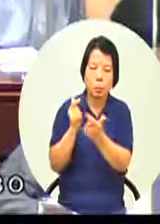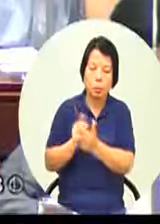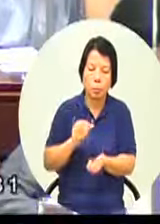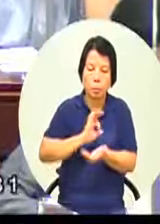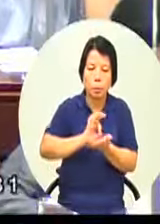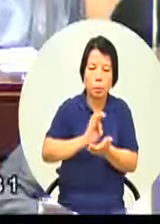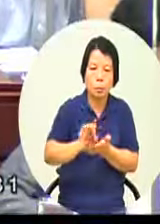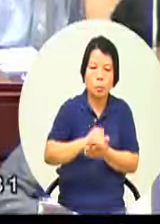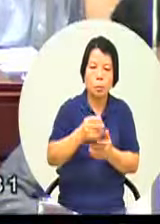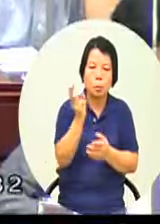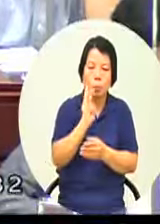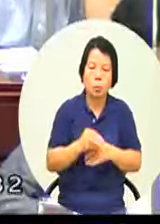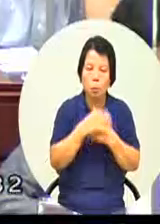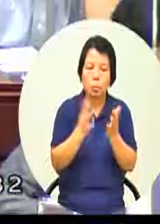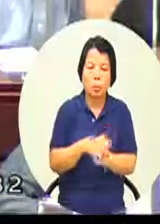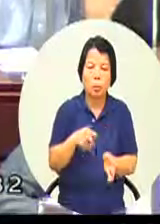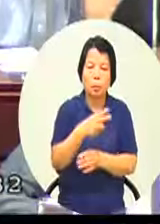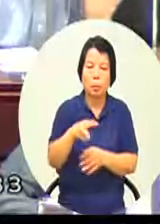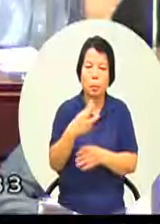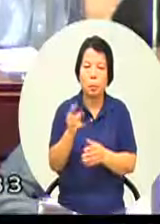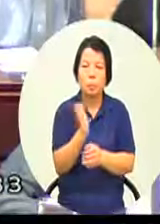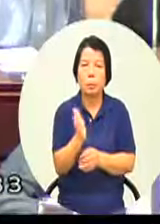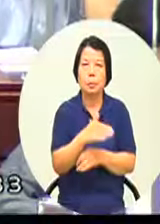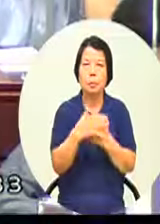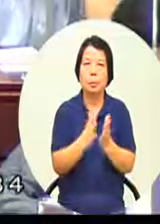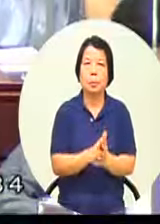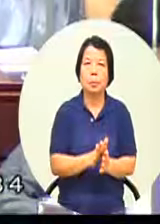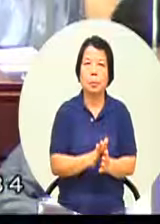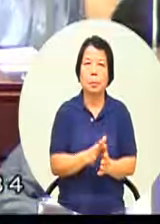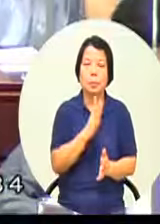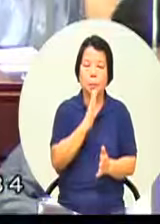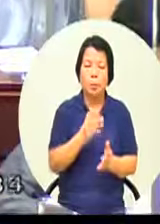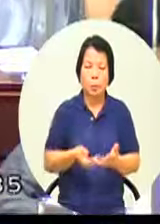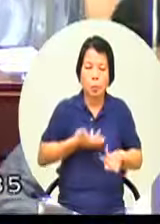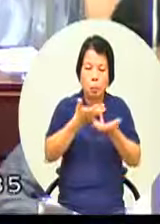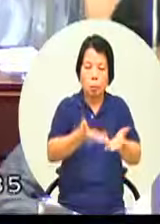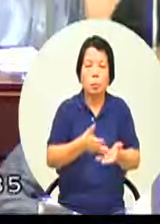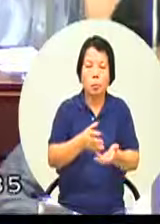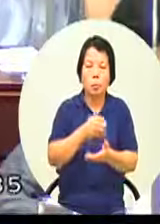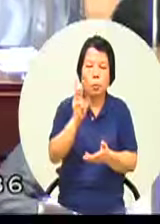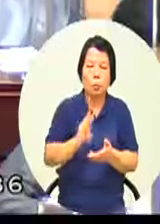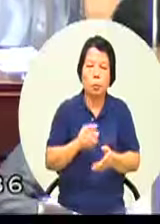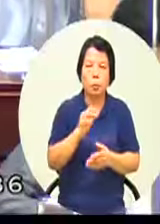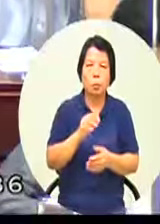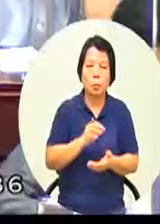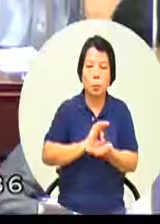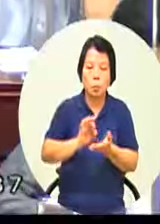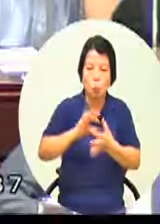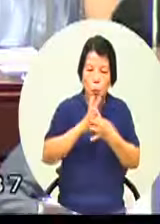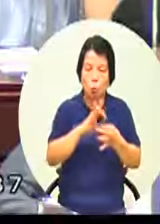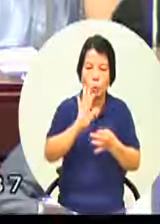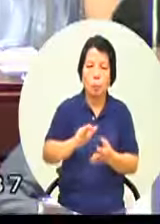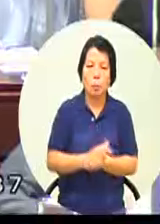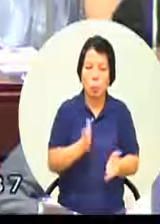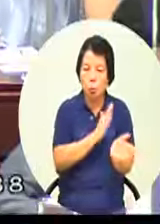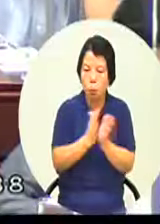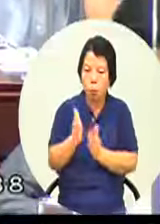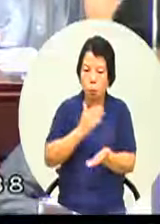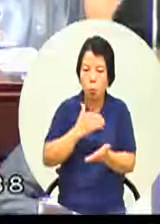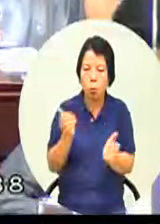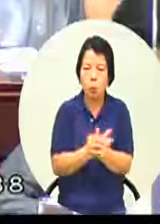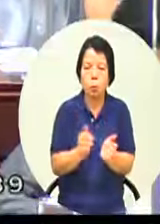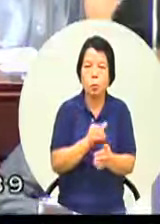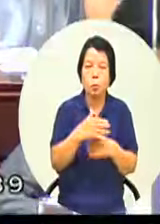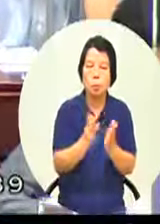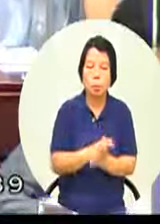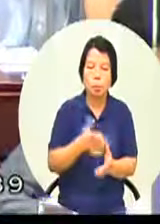标准，拢得超2-3，这由迄个枯水机加风水机还是有关。但是经过我们的处理之后，完全都符合饮用水的水质